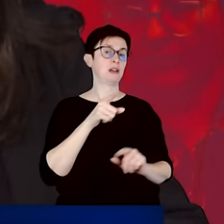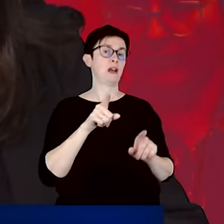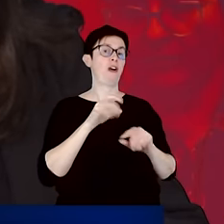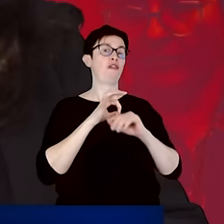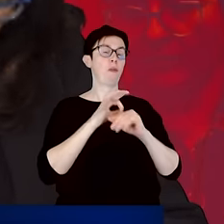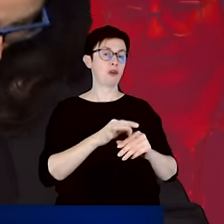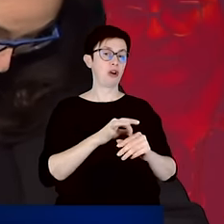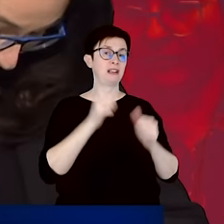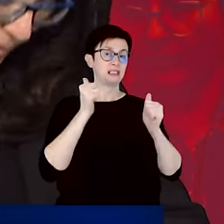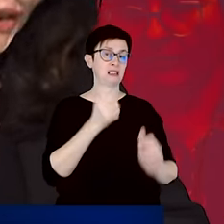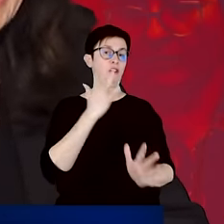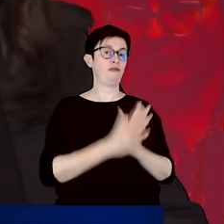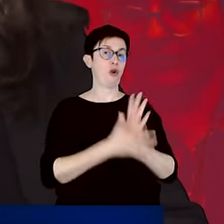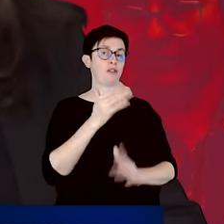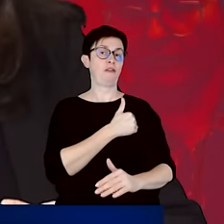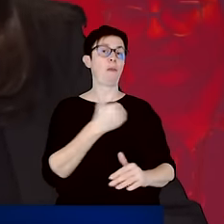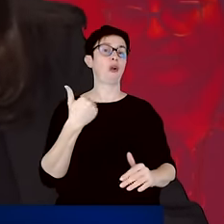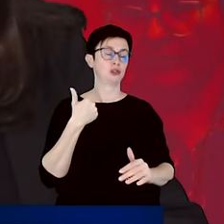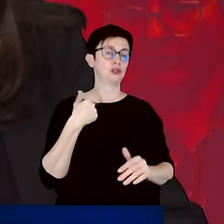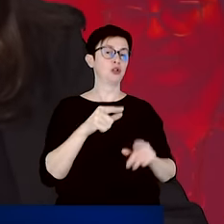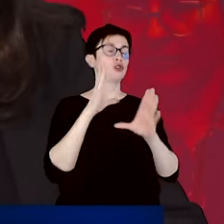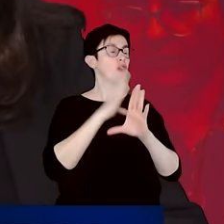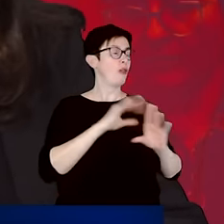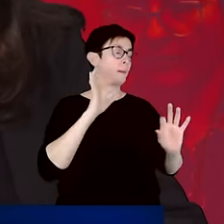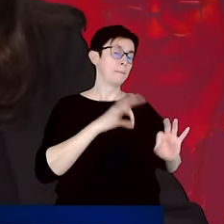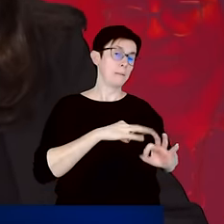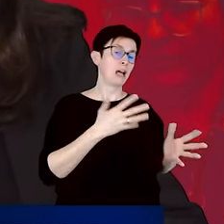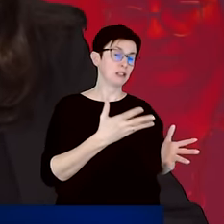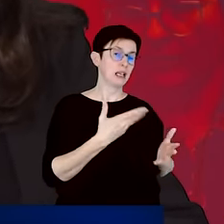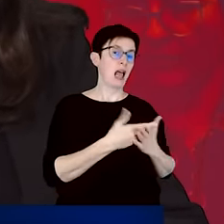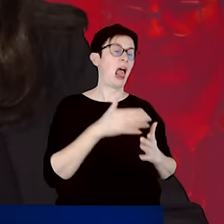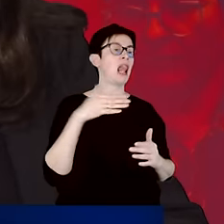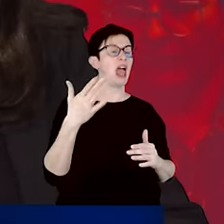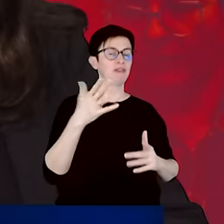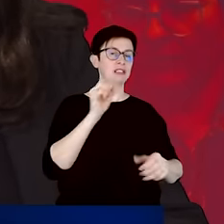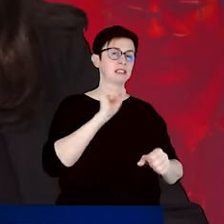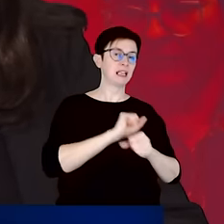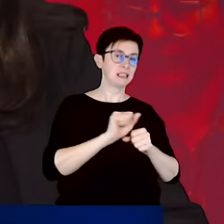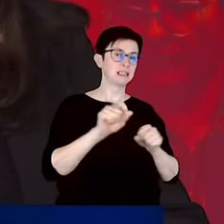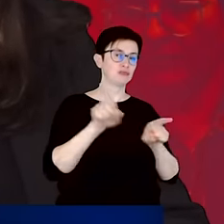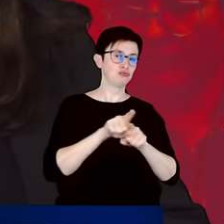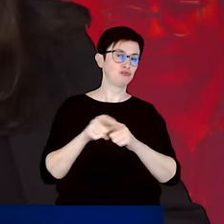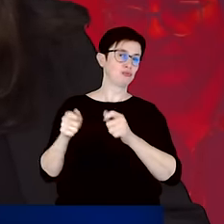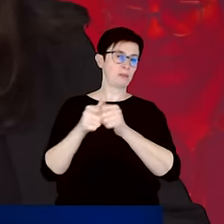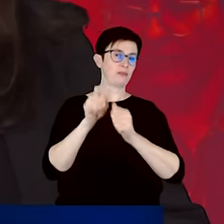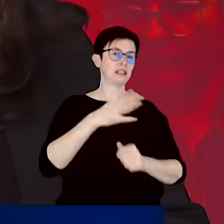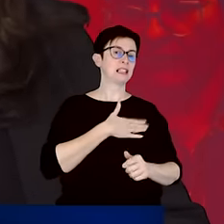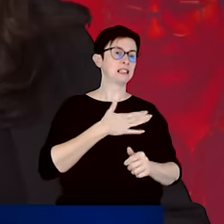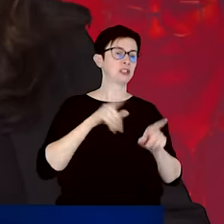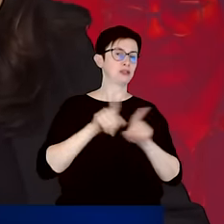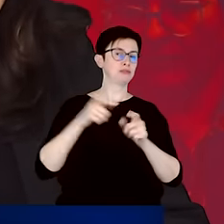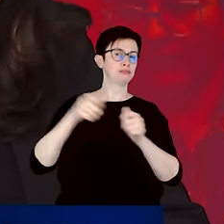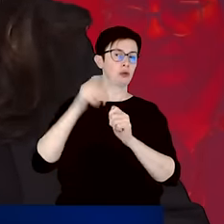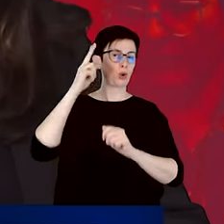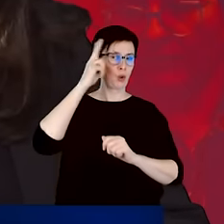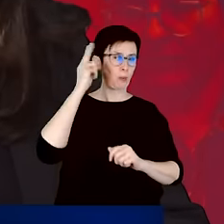stan wojenny w Polsce, to szanowna pani, ja wiem, lewica jest po tej stronie i pewnie pani serce też jest po tamtej stronie. Jeżeli pani jest